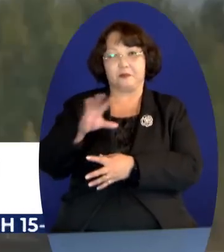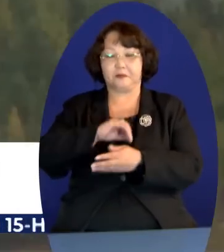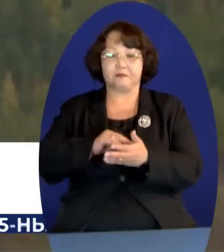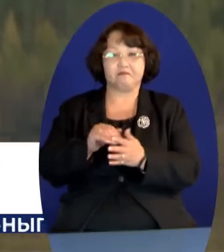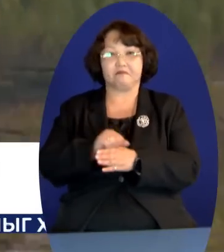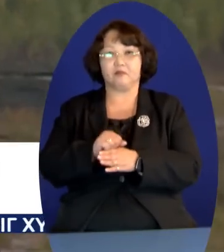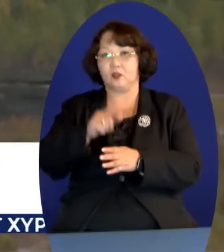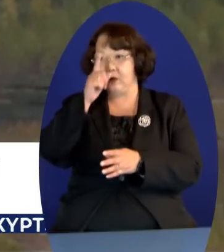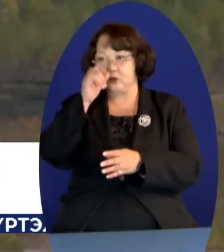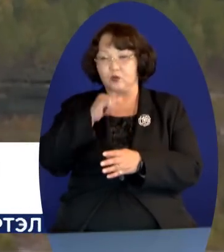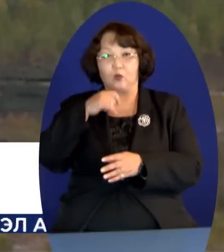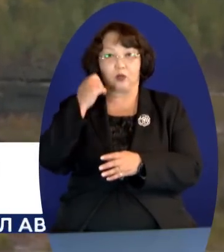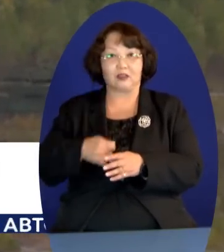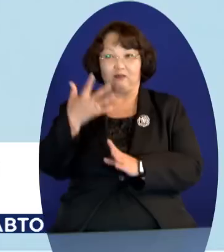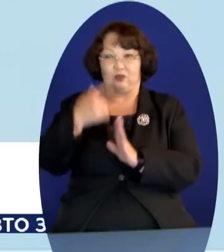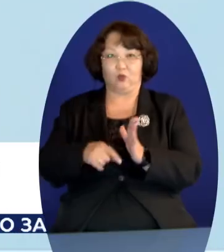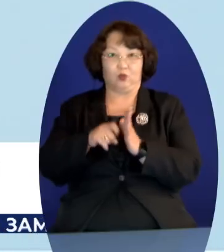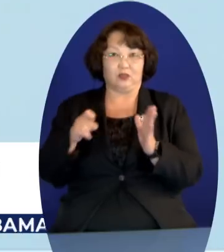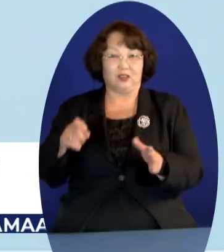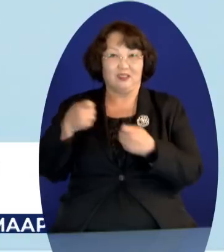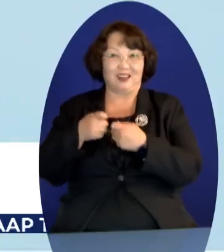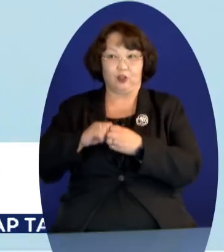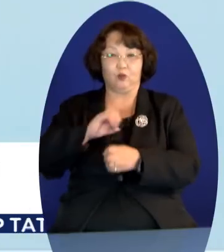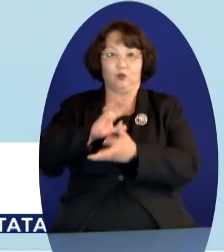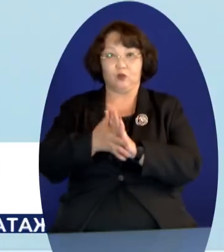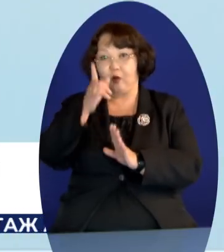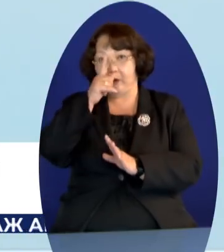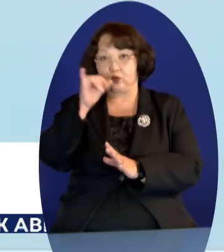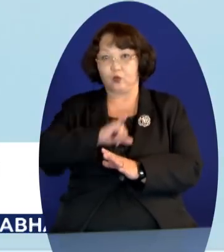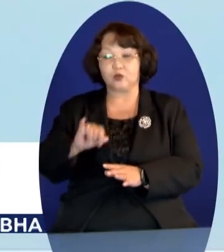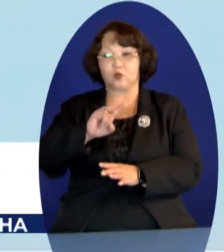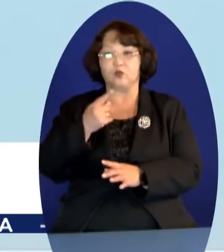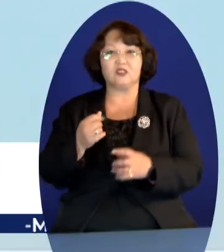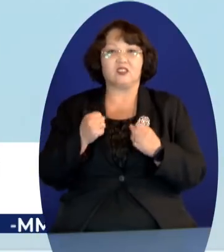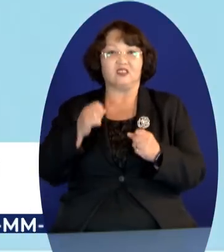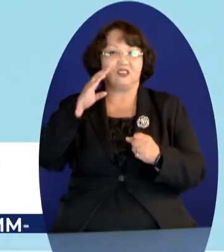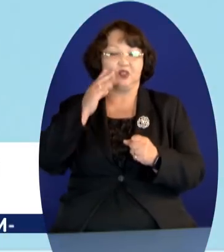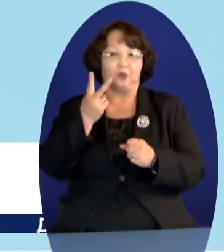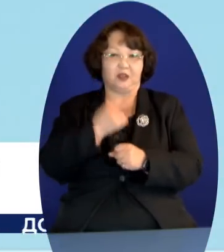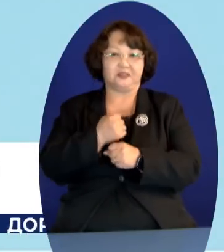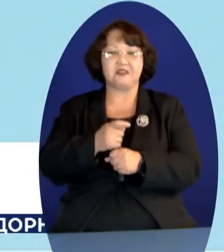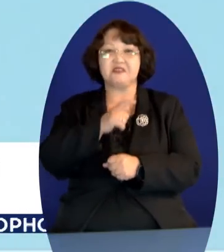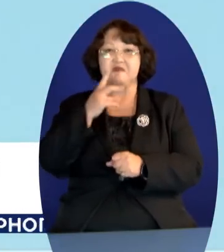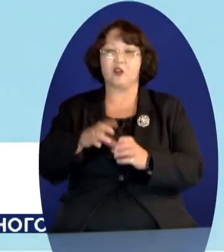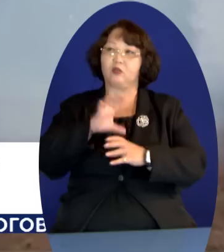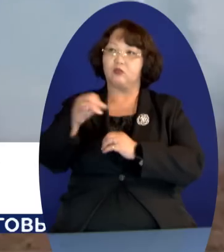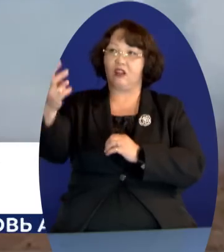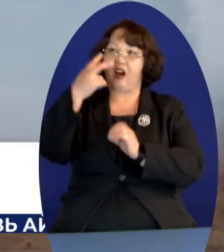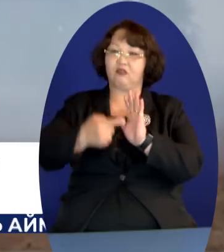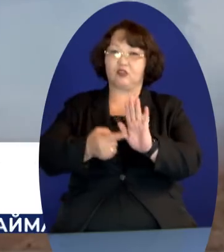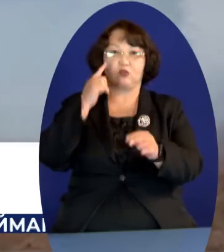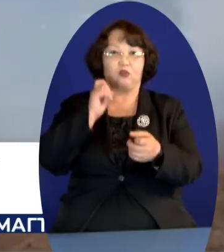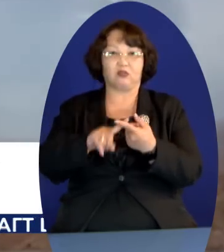гэсэн Оросын батлан хамгаалах салбарын үйл ажиллагаа хэвийн үргэлжилж хүчин чадал хэвийн байгааг олон улсад харуулах зорилготой гэж ажиглагчид үзэж